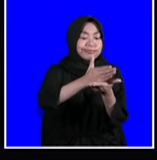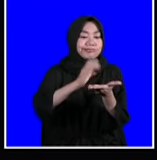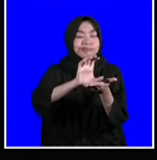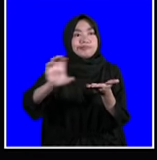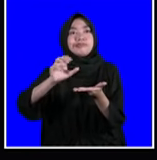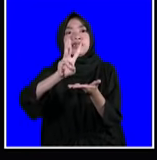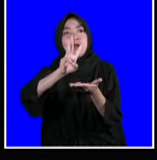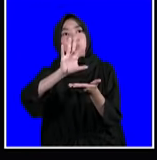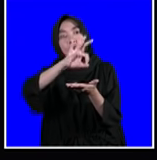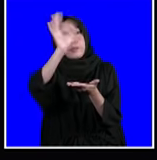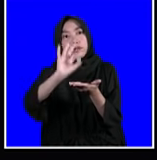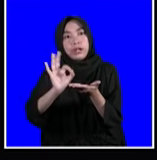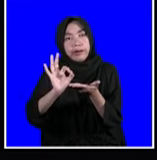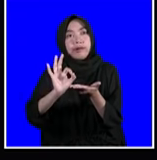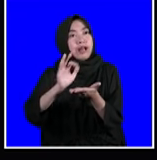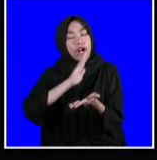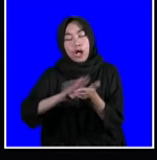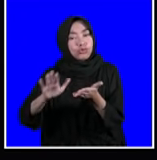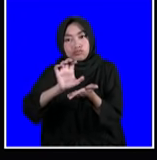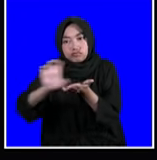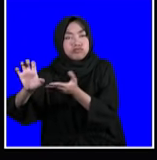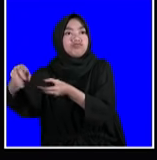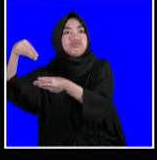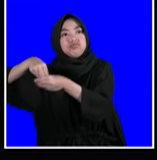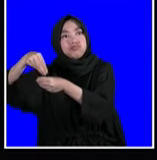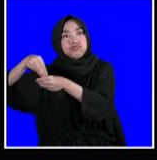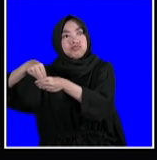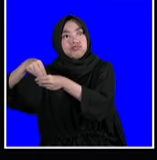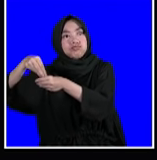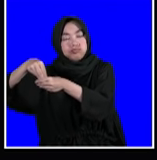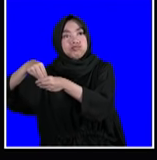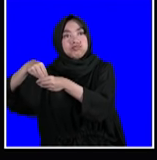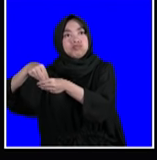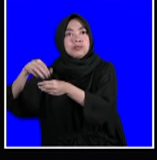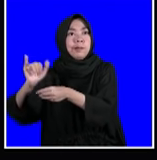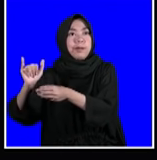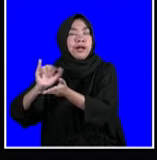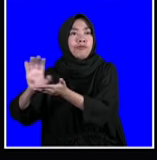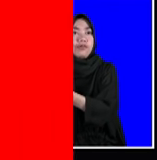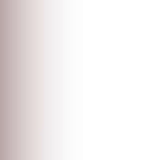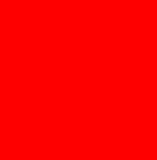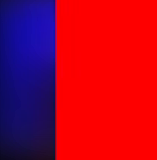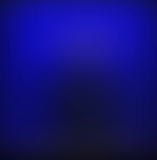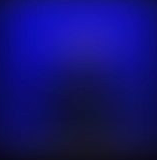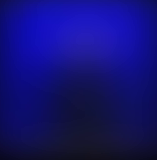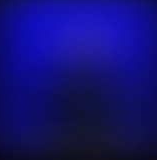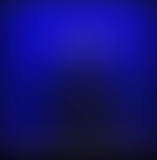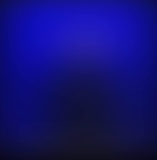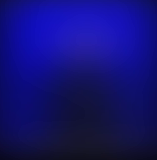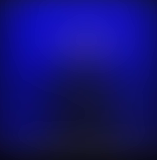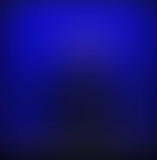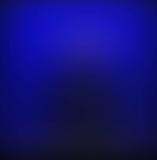dari gaji Anda langsung dialokasikan atau ditempatkan untuk menabung dan berinvestasi.